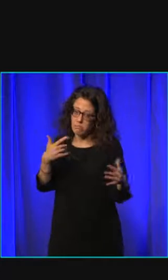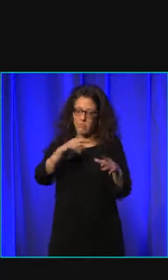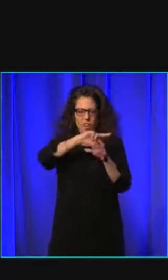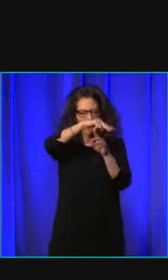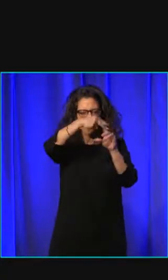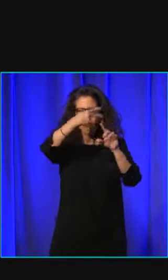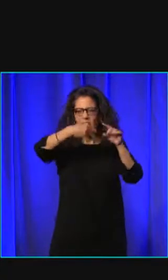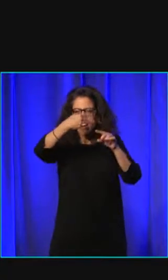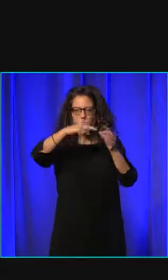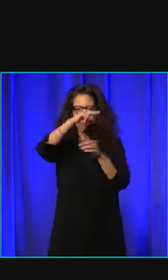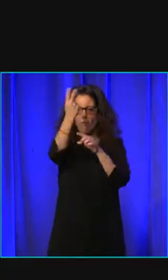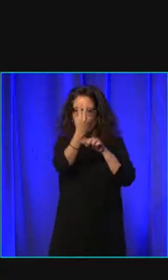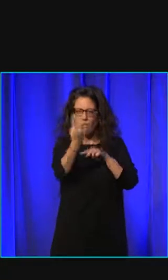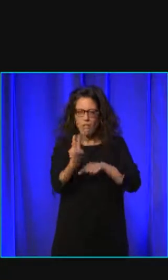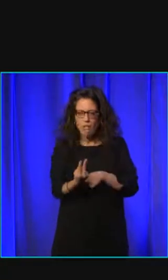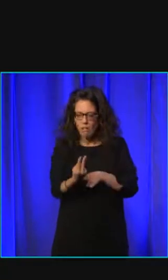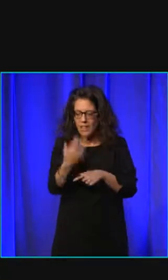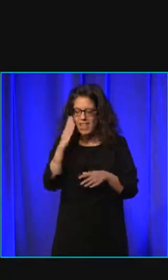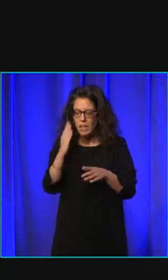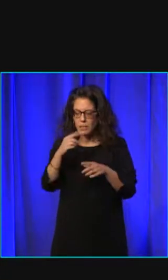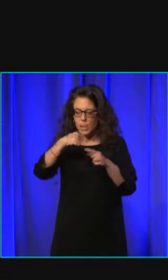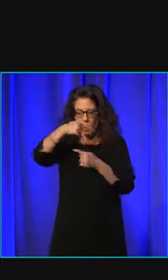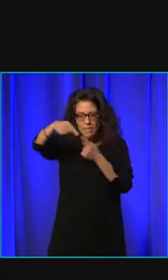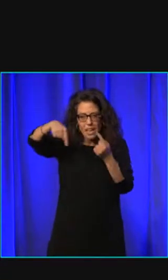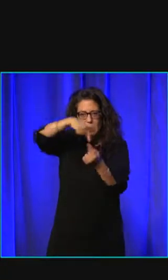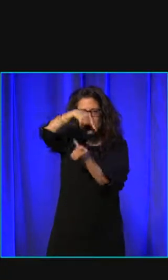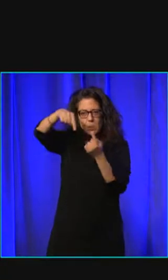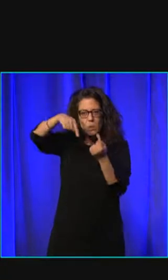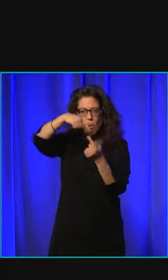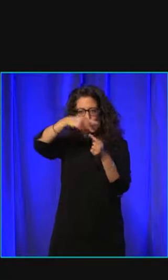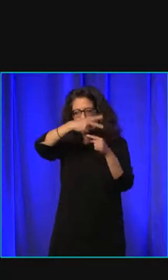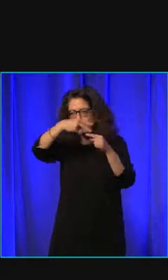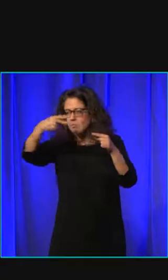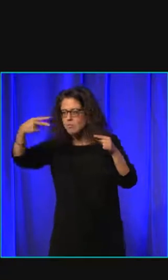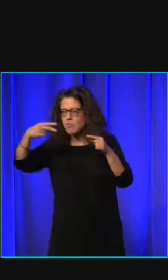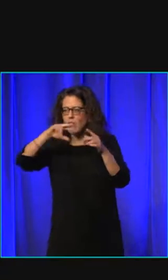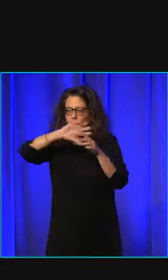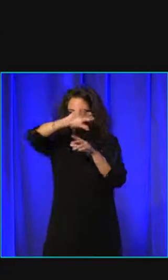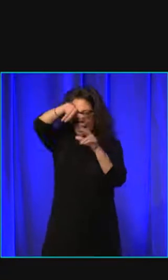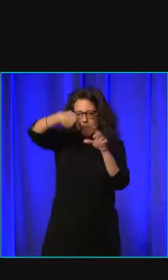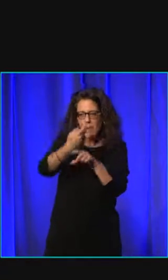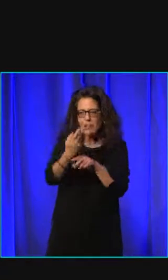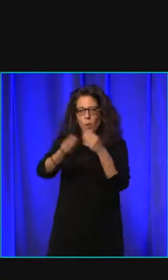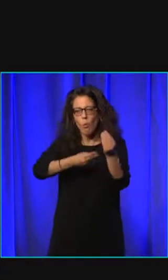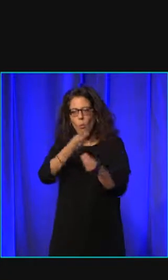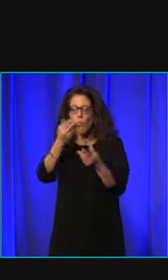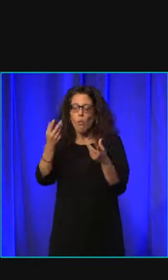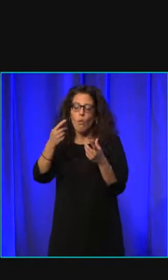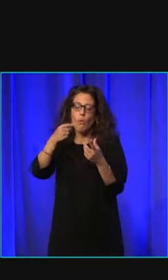et longitudinales. Et plus il va faire de rotations transversales, c'est-à-dire des sortes de galipettes en l'air et des